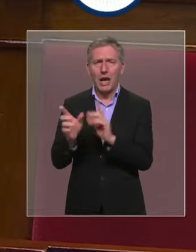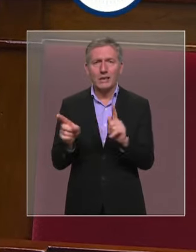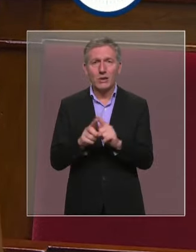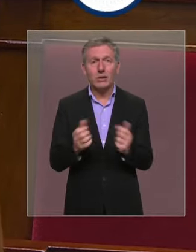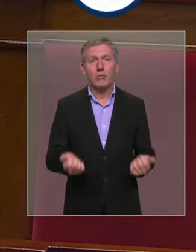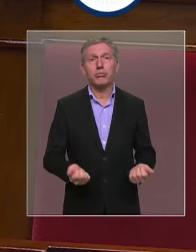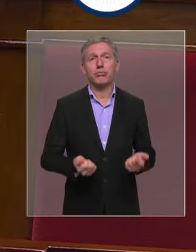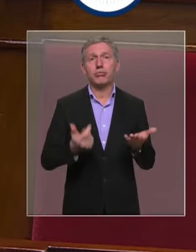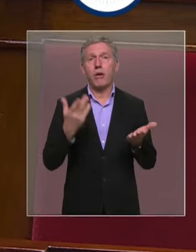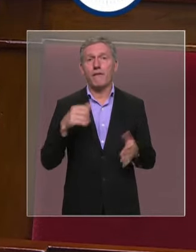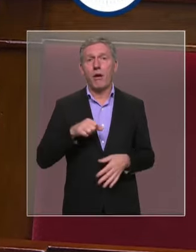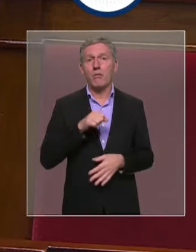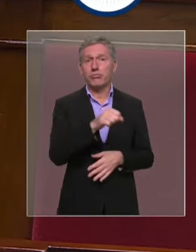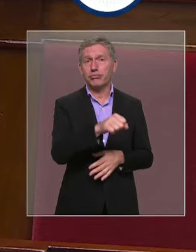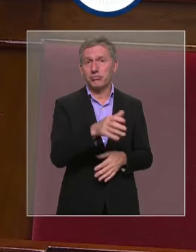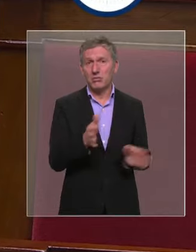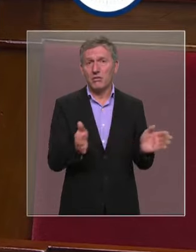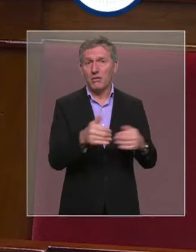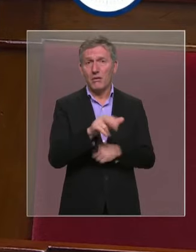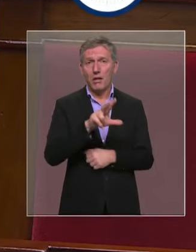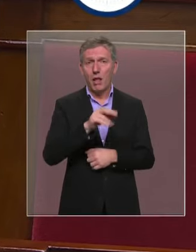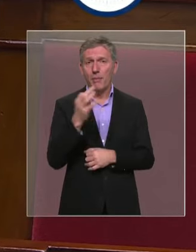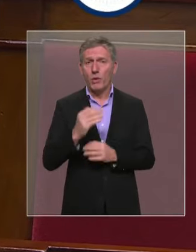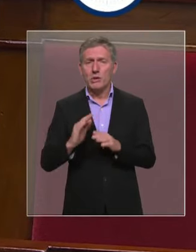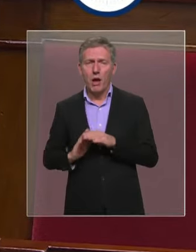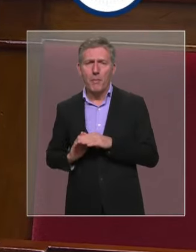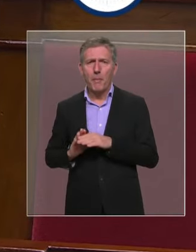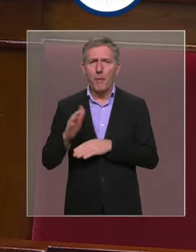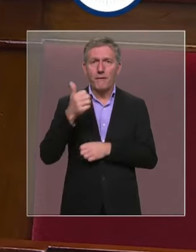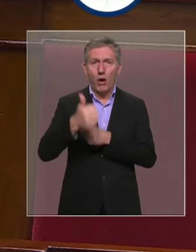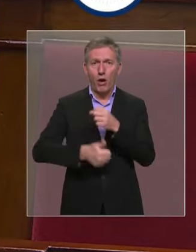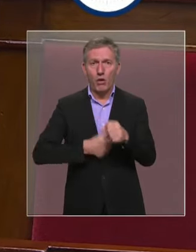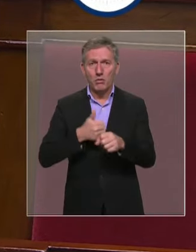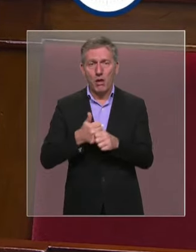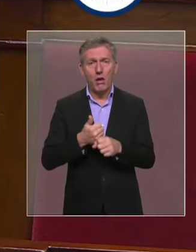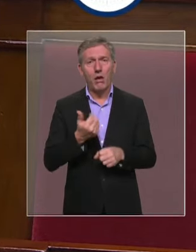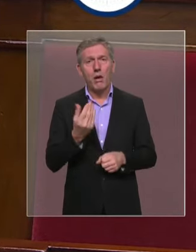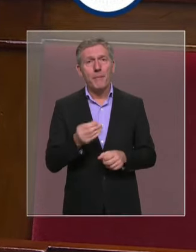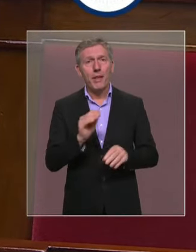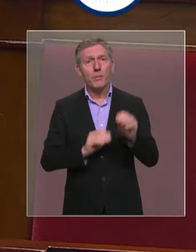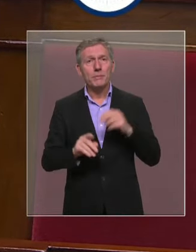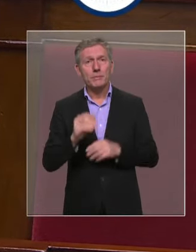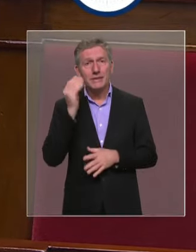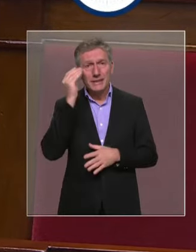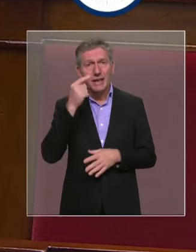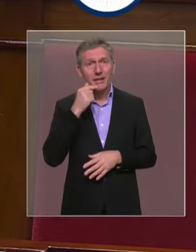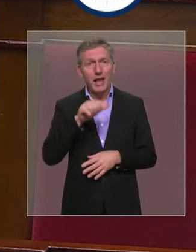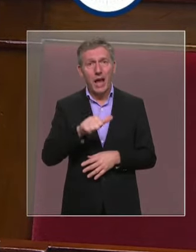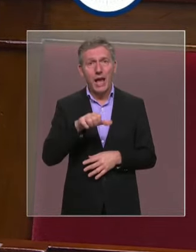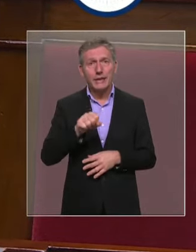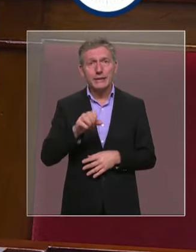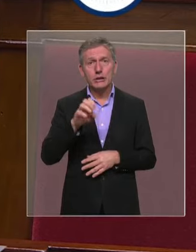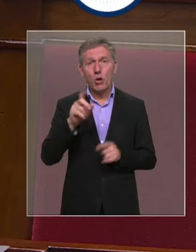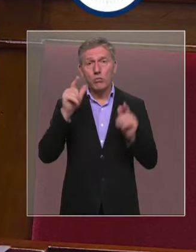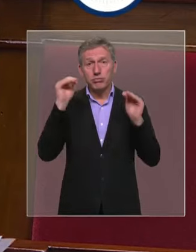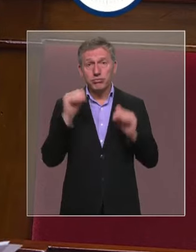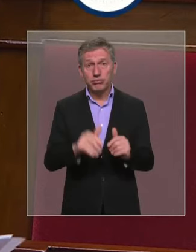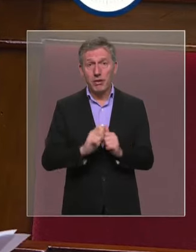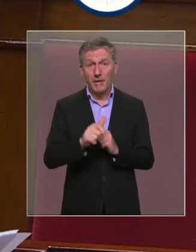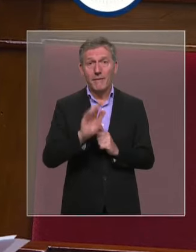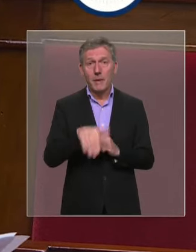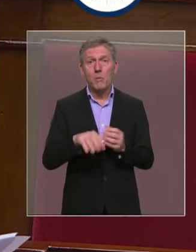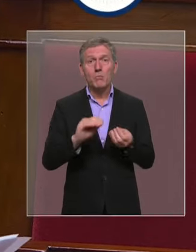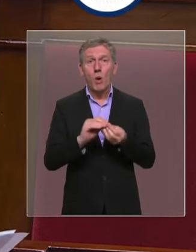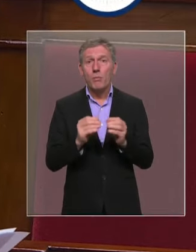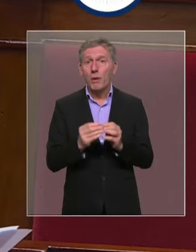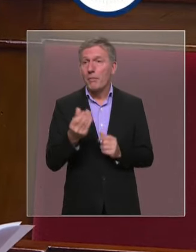d'enfants placés a augmenté de 30% en un an. Les pédopsychiatres disent que l'effondrement de l'ASE pose un sérieux problème. Les